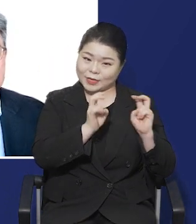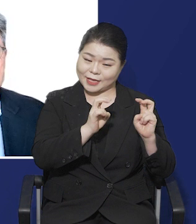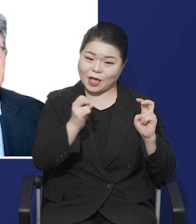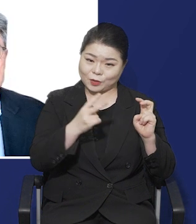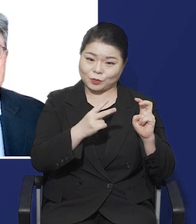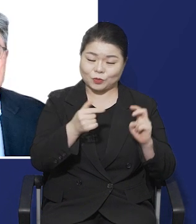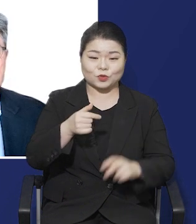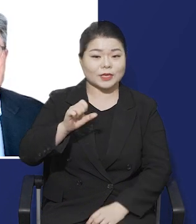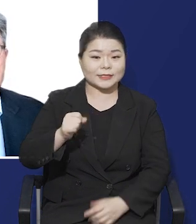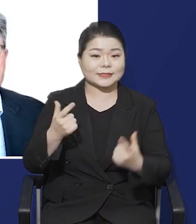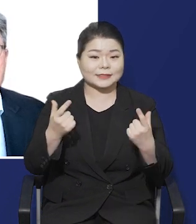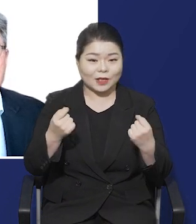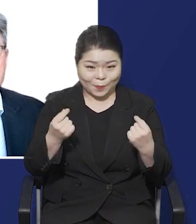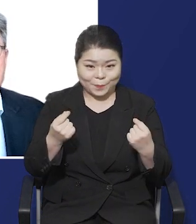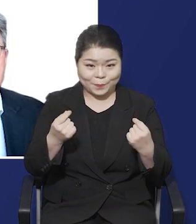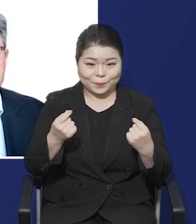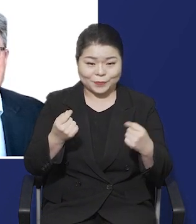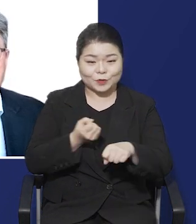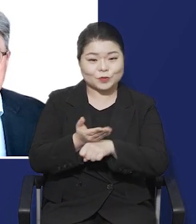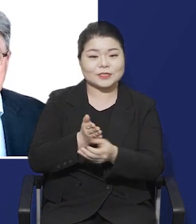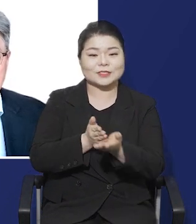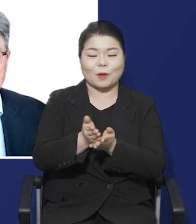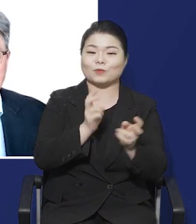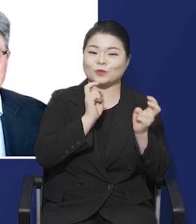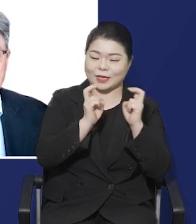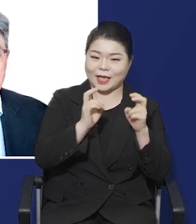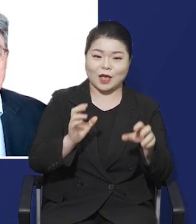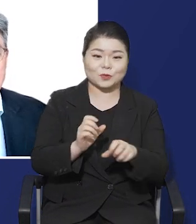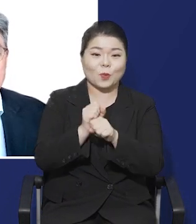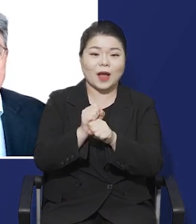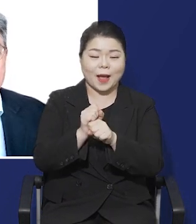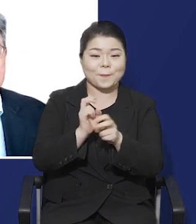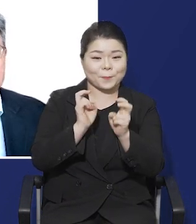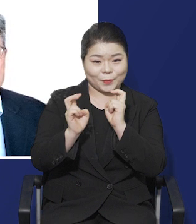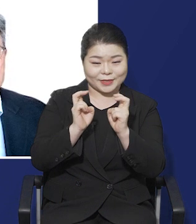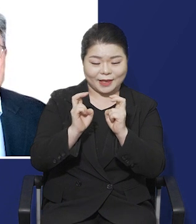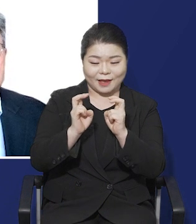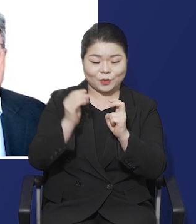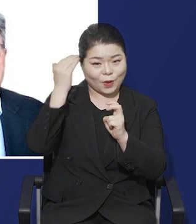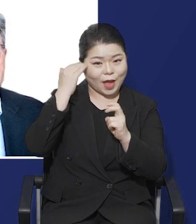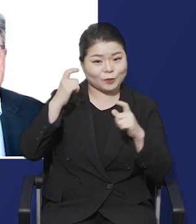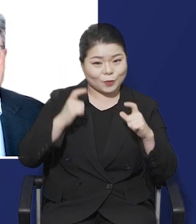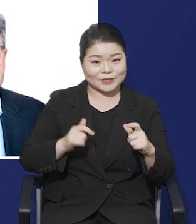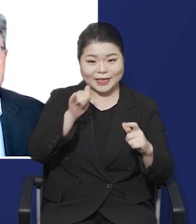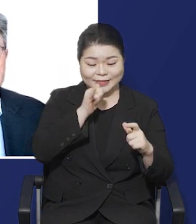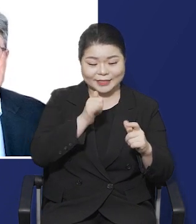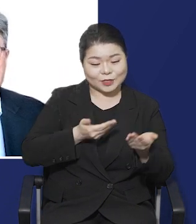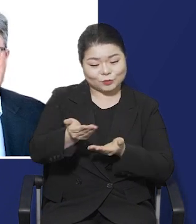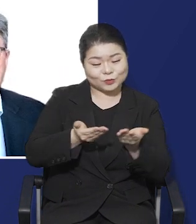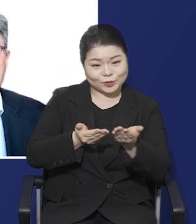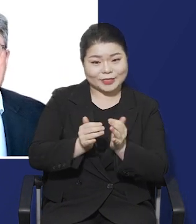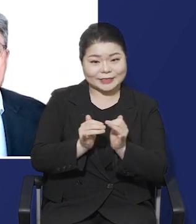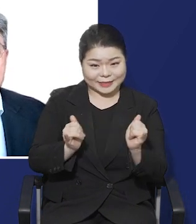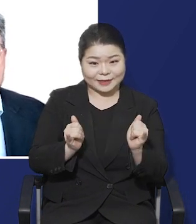GS글로벌, 포스코 인터내셔널 같은 수출 전문 회사나 종합상사 또는 국내에 거주하는 국제 무역상 등과